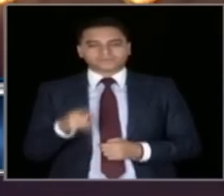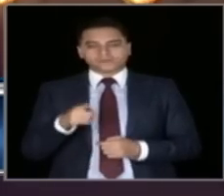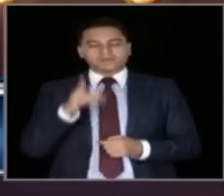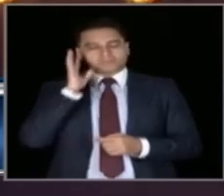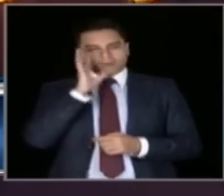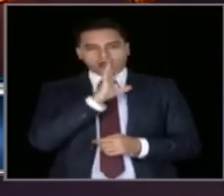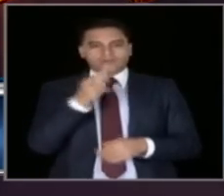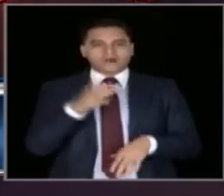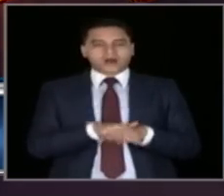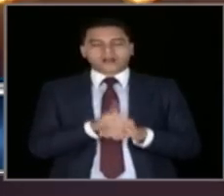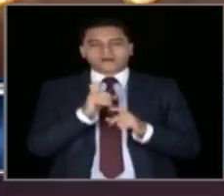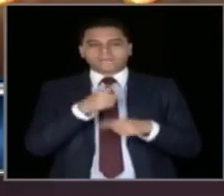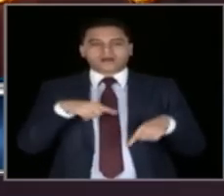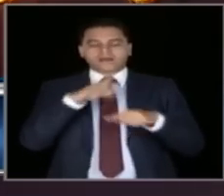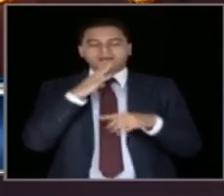بتتميز بالمياه الصافية